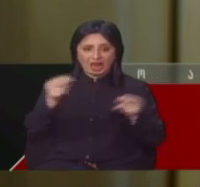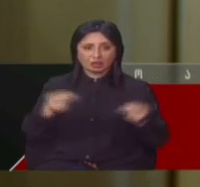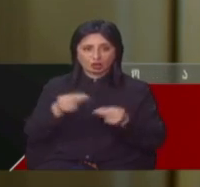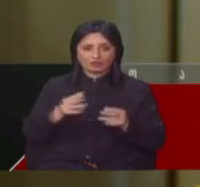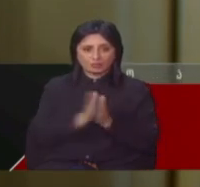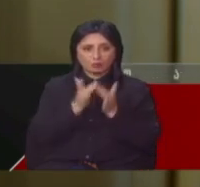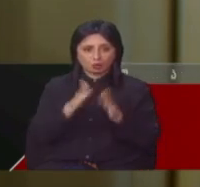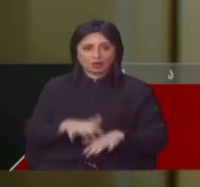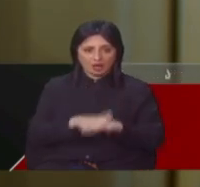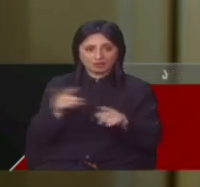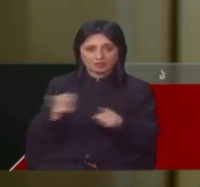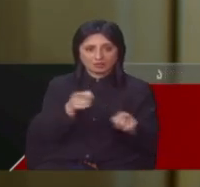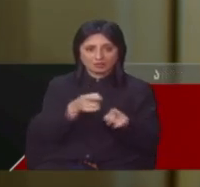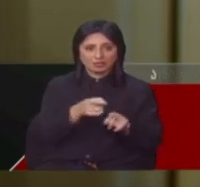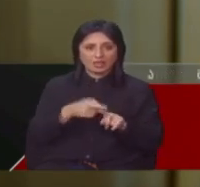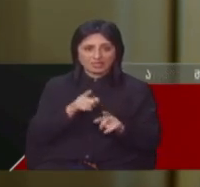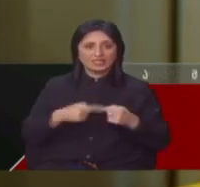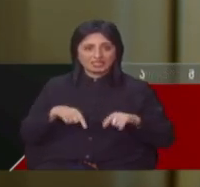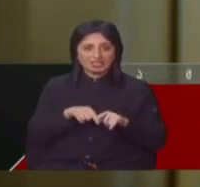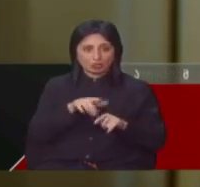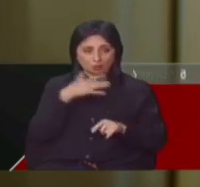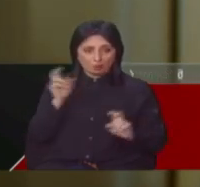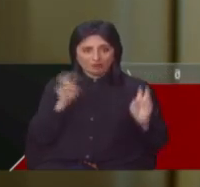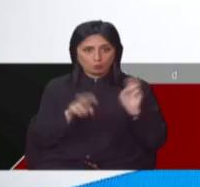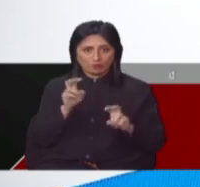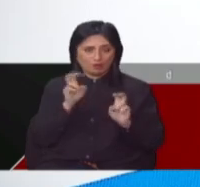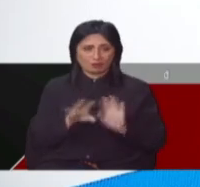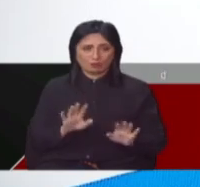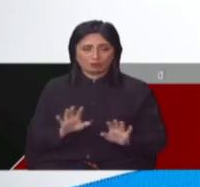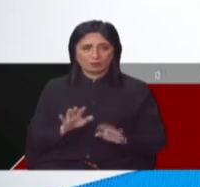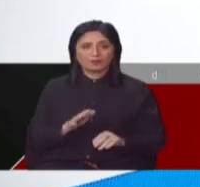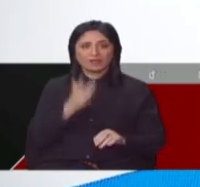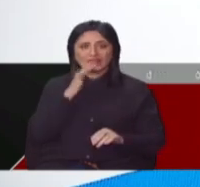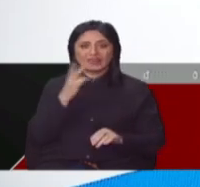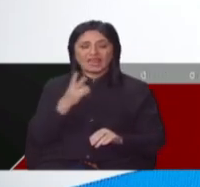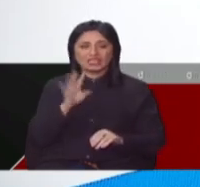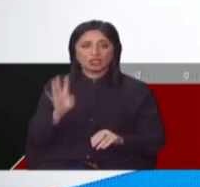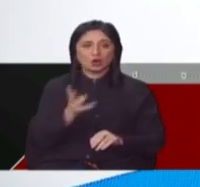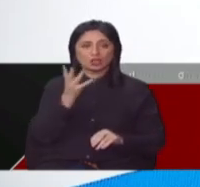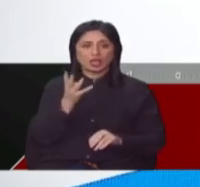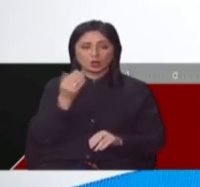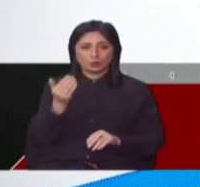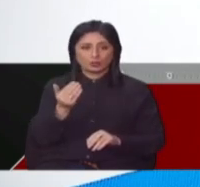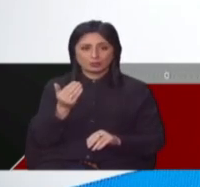კანონების მოთხოვნით აქციას, რომ იქ საზოგადოების უმრავლესობა არ მივიდეს. ნაცების ოთხეულის